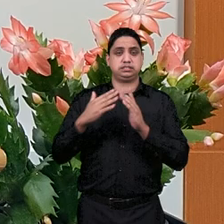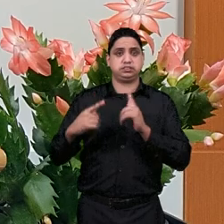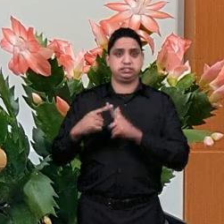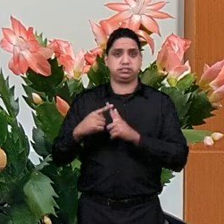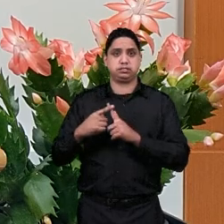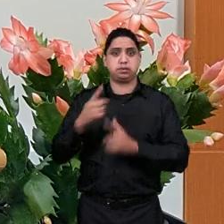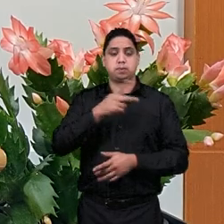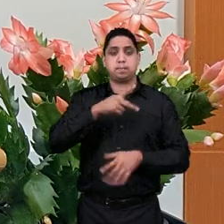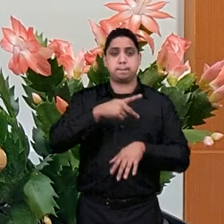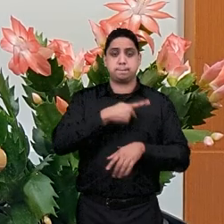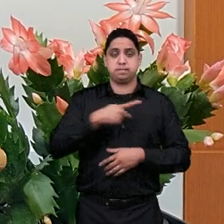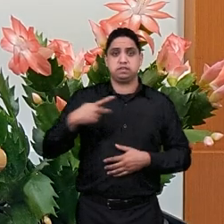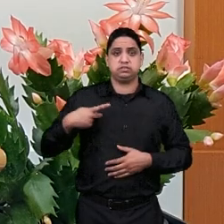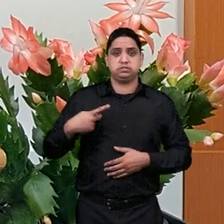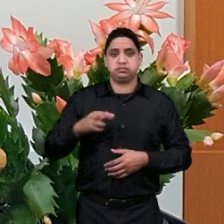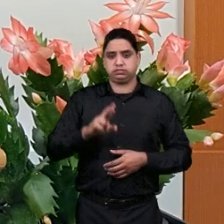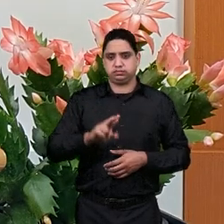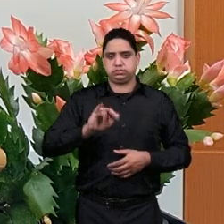Ricardo Cavaleiro,